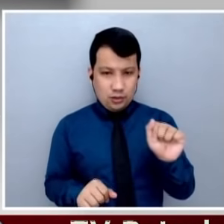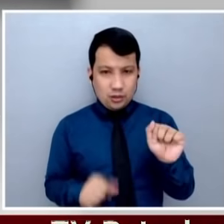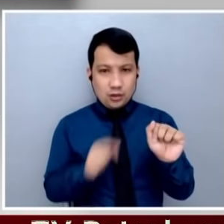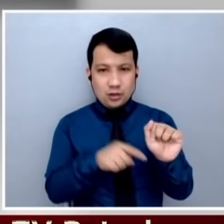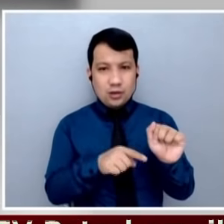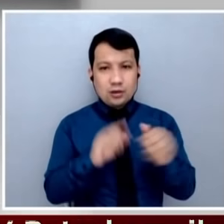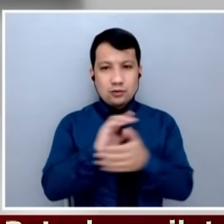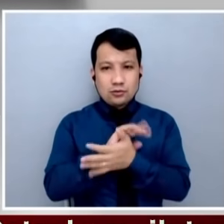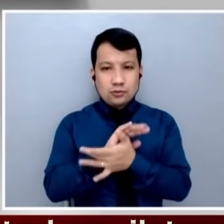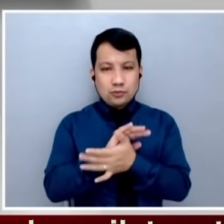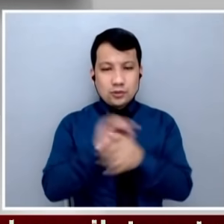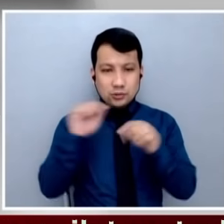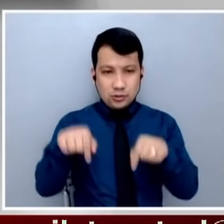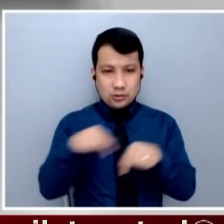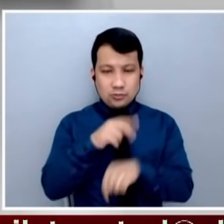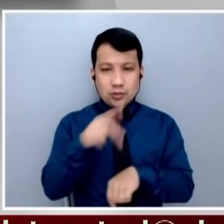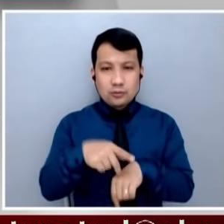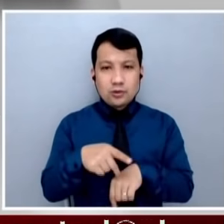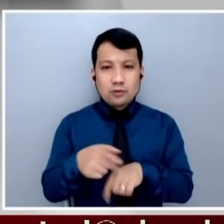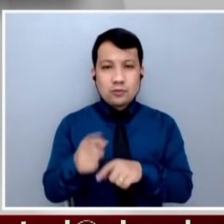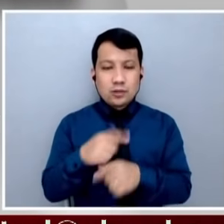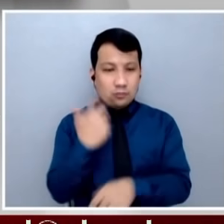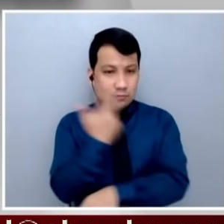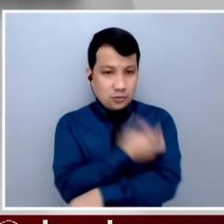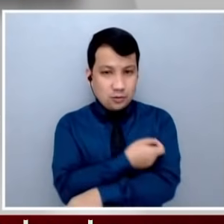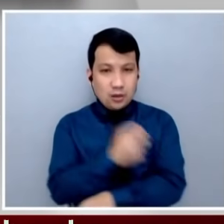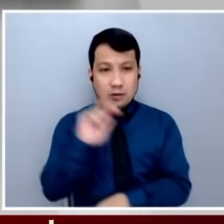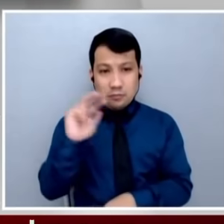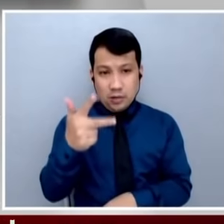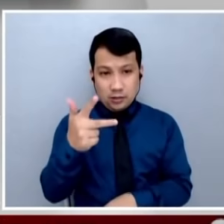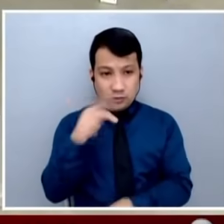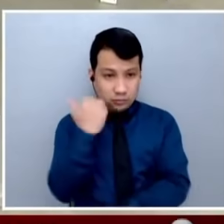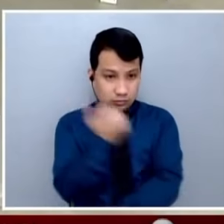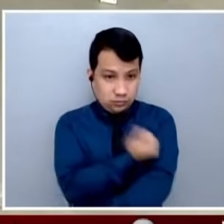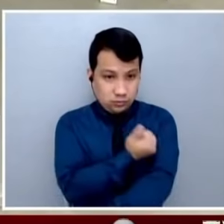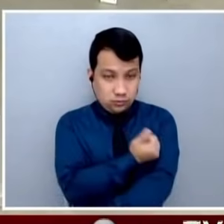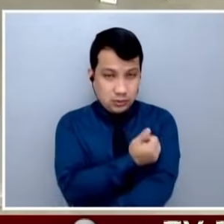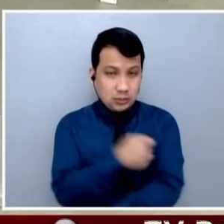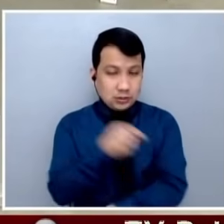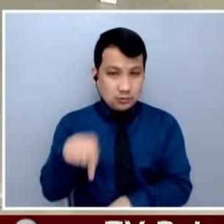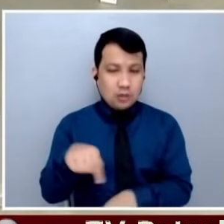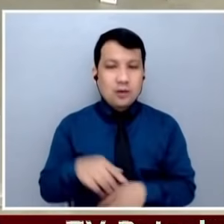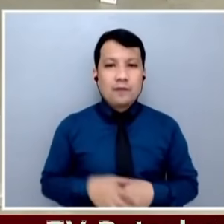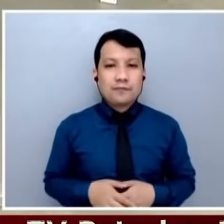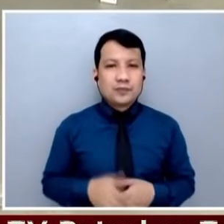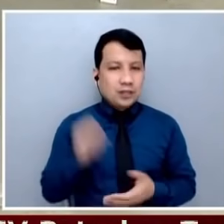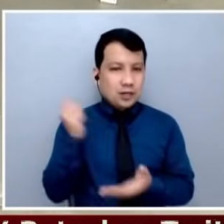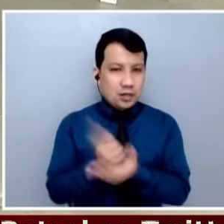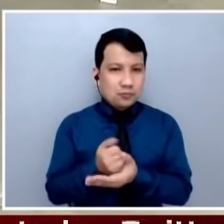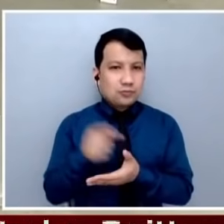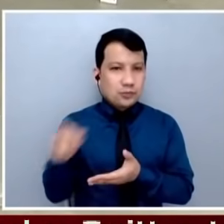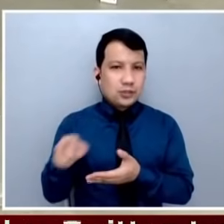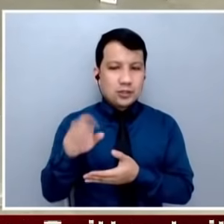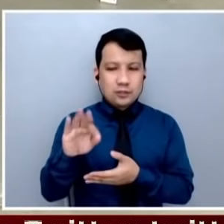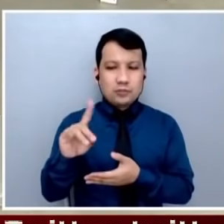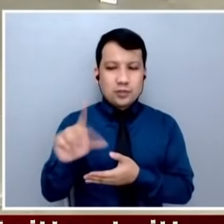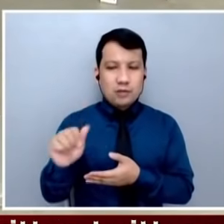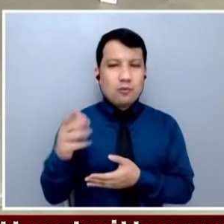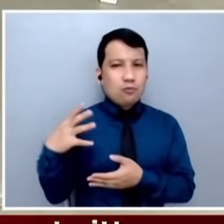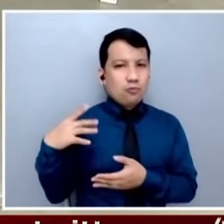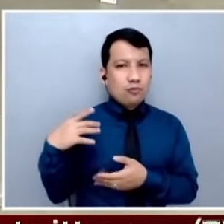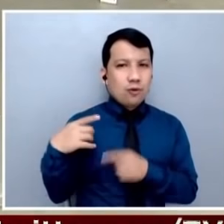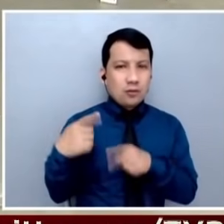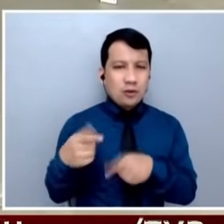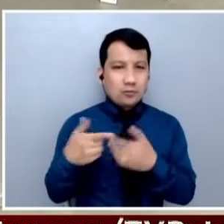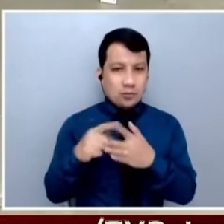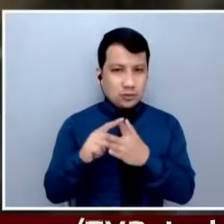COVID vaccine sa bansa kaugnay ng pagtuturok ng ikatlong COVID vaccine dose. Approval na lang din ng FDA ang hinihintay para masimulan